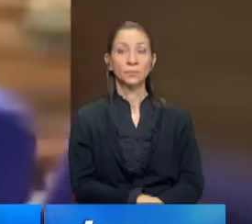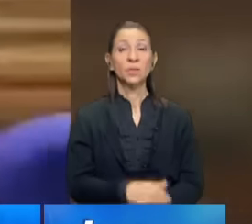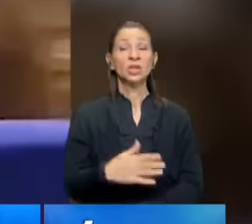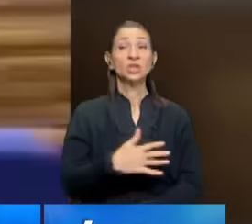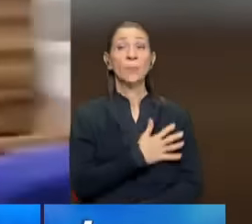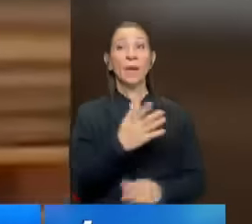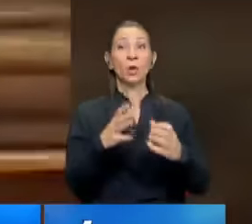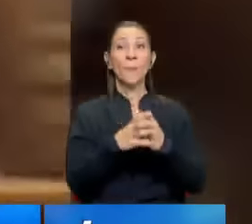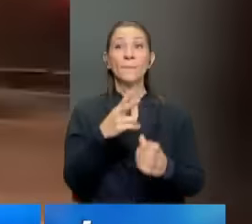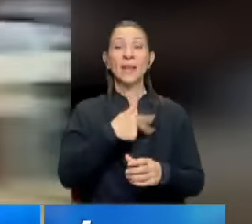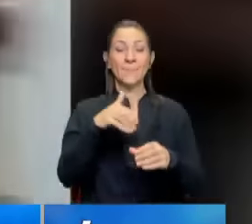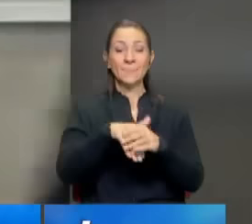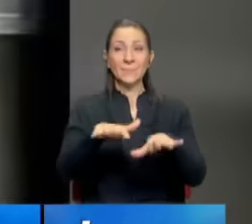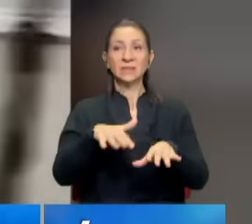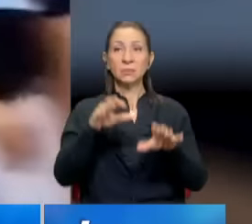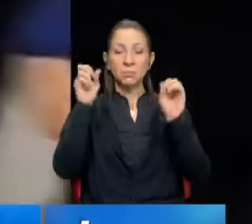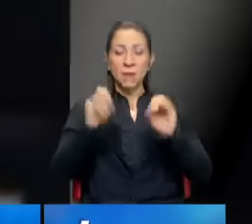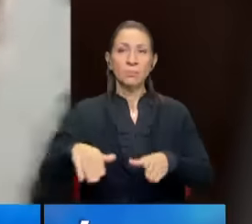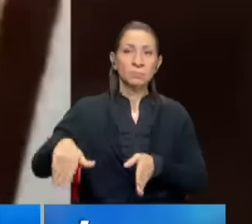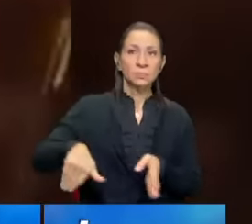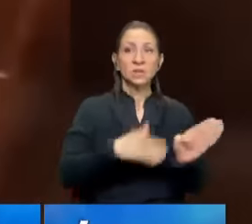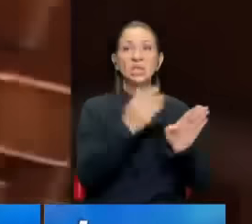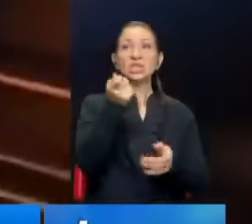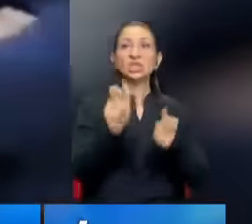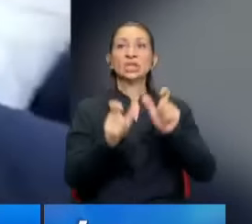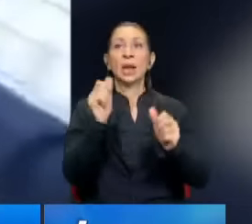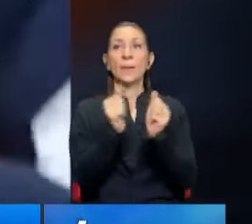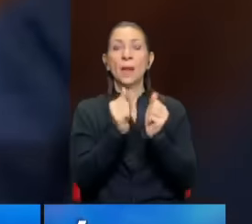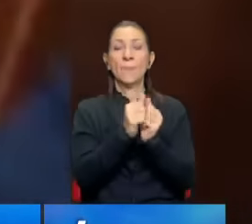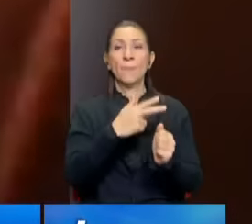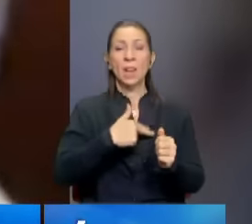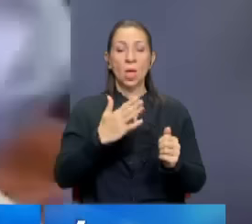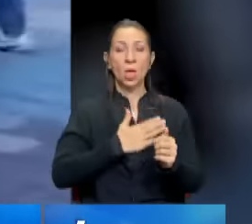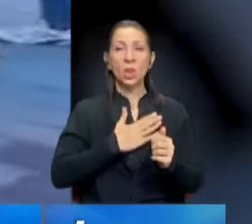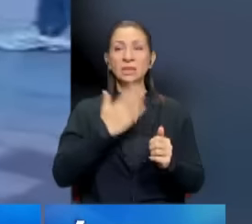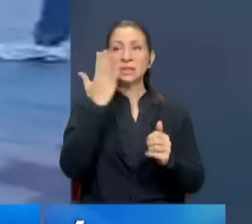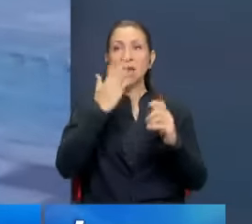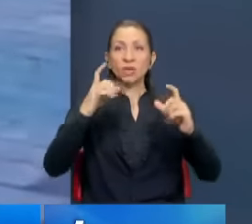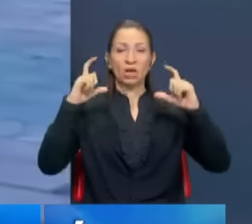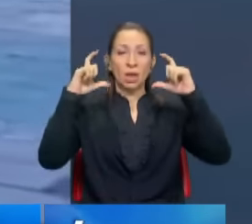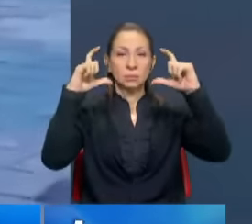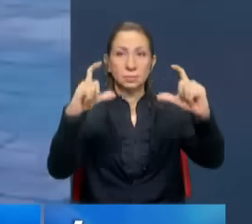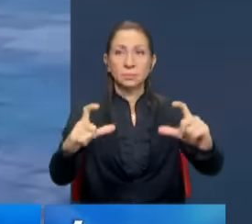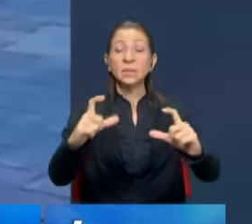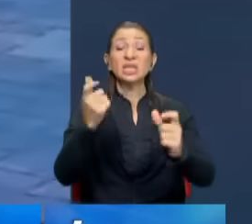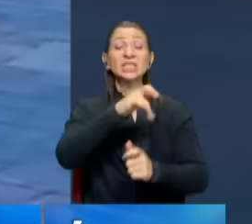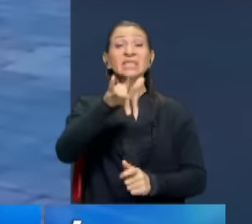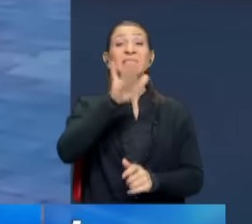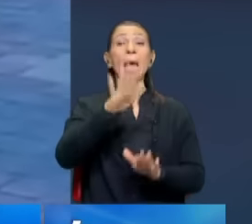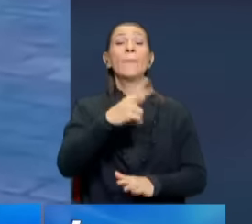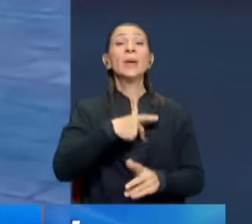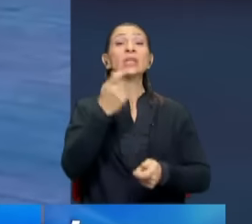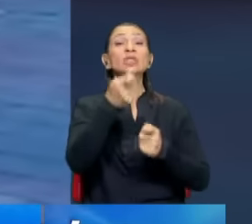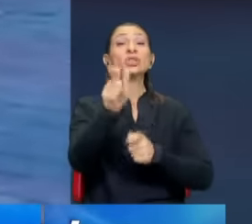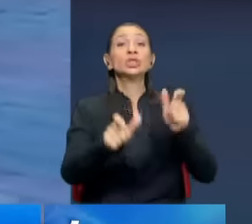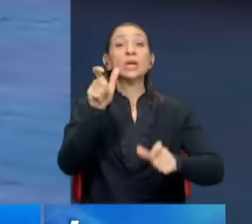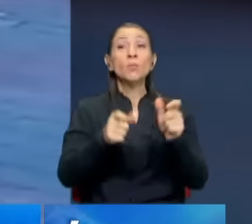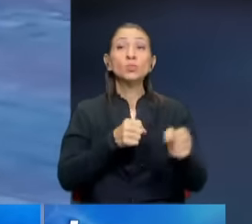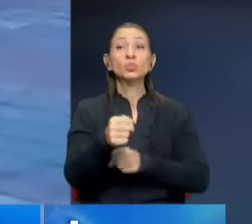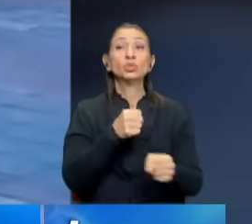CHP grubu da belediye meclisi salonunu terk etti. İşçilerle birlikte belediye önüne siyah çelenk bıraktılar. İşsiz kalan belediye